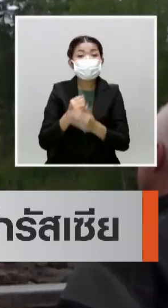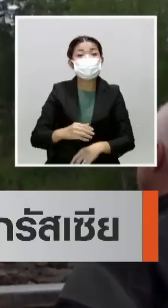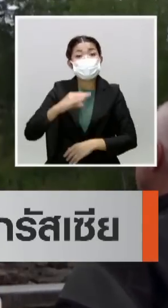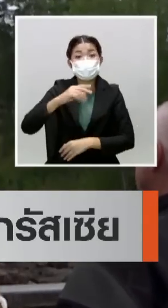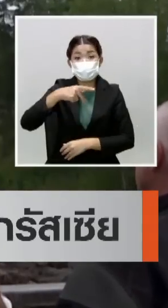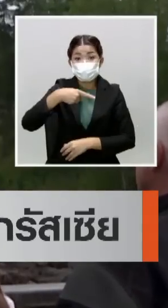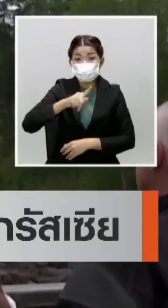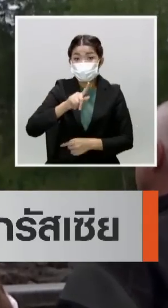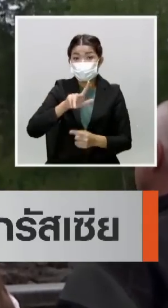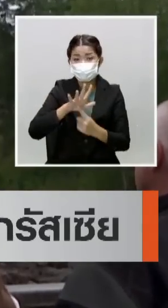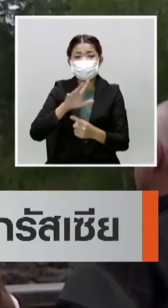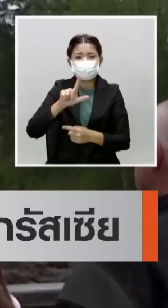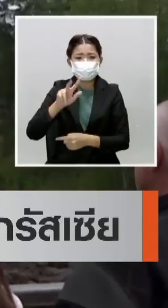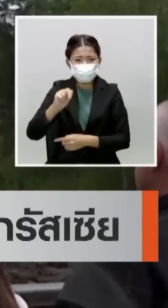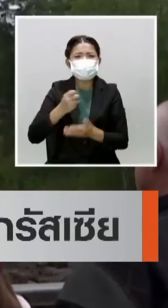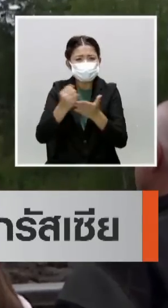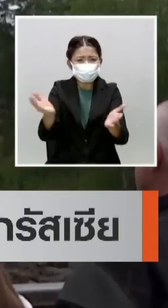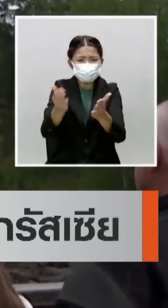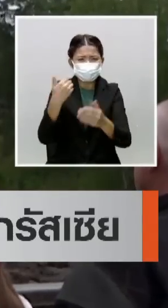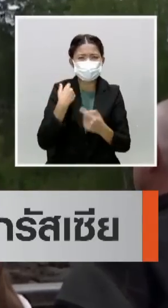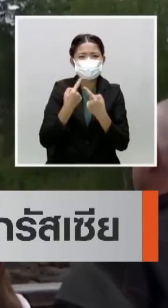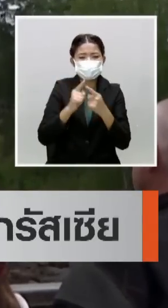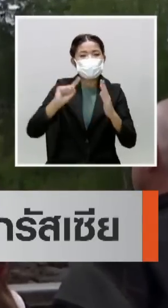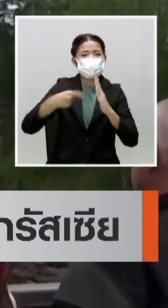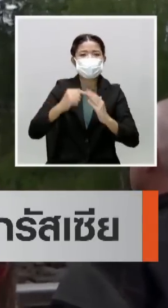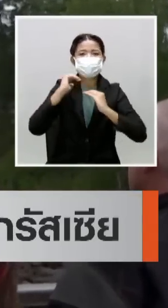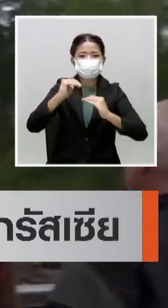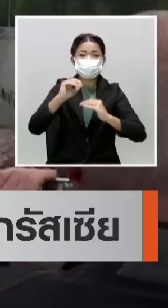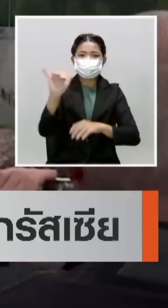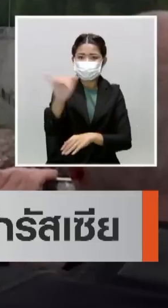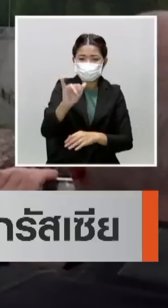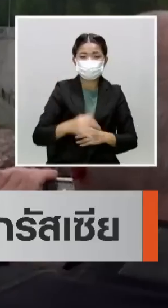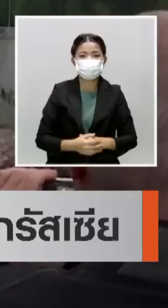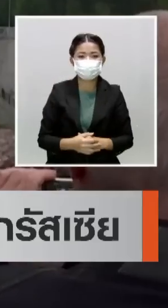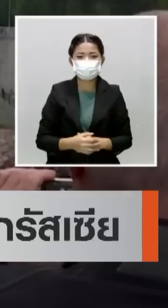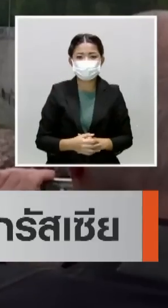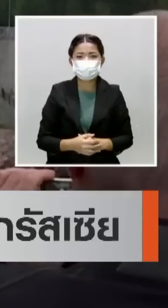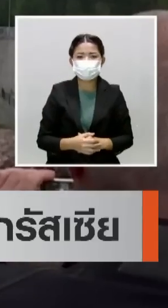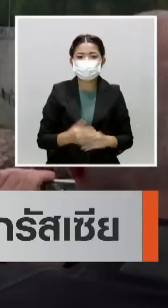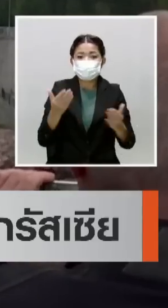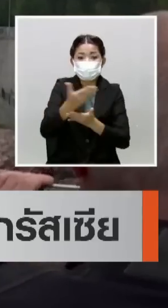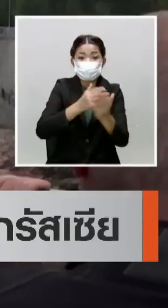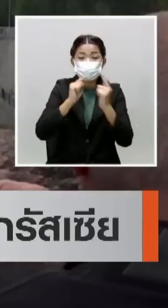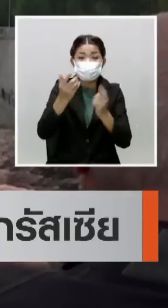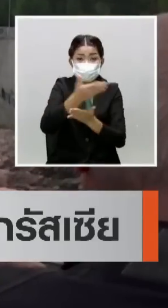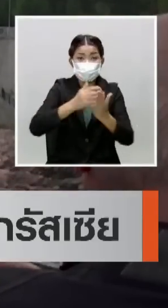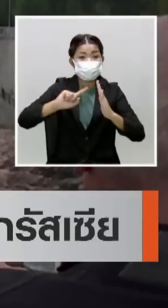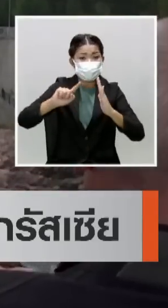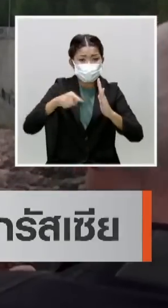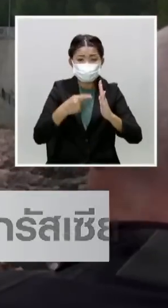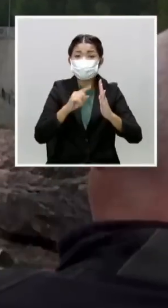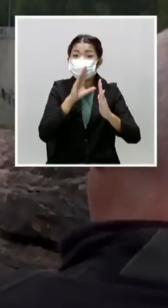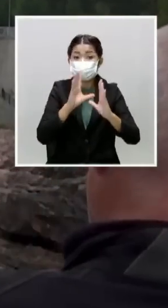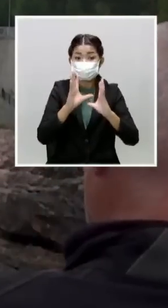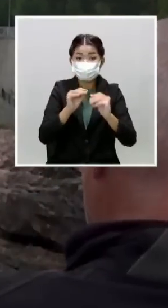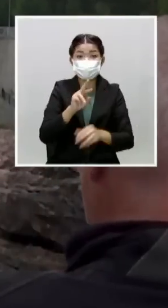แบนวีซ่าท่องเที่ยวชาวรัสเซียด้วยแต่ว่าโปแลนด์ก็ยังไม่ได้เริ่มดำเนินการใดๆแต่บอกว่าการหารือเรื่องนี้จะเริ่มขึ้นเมื่อมีการประ